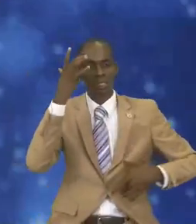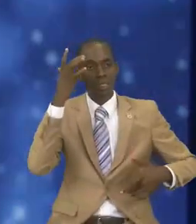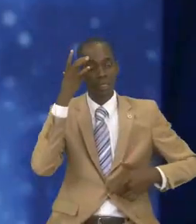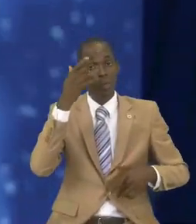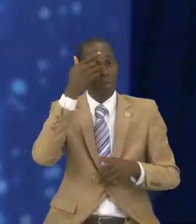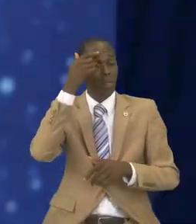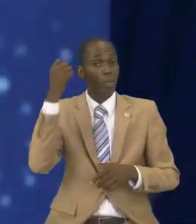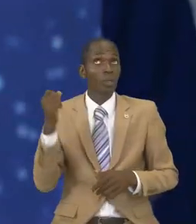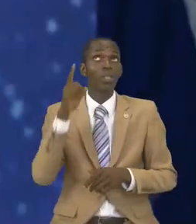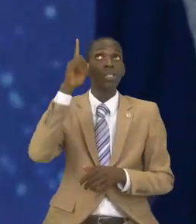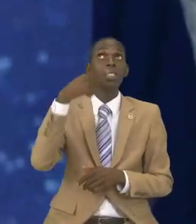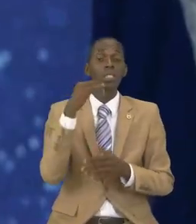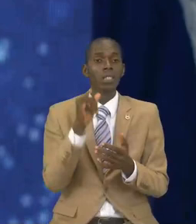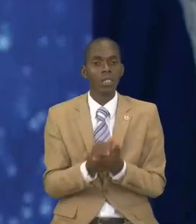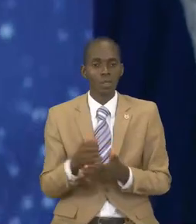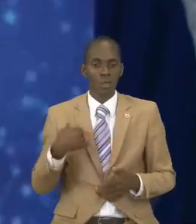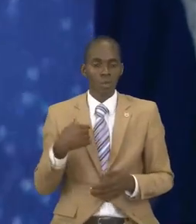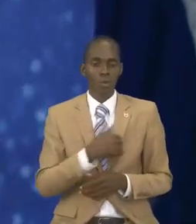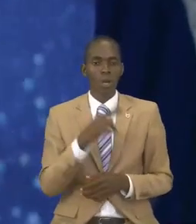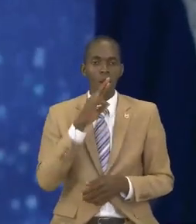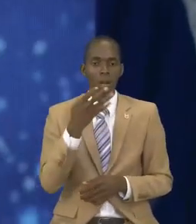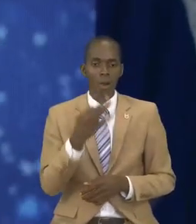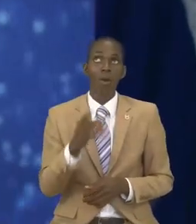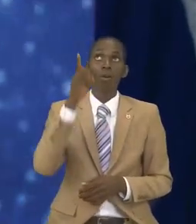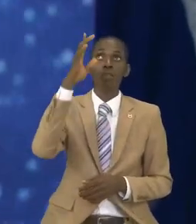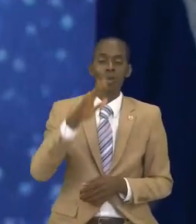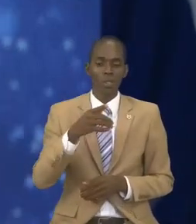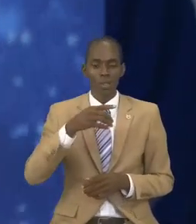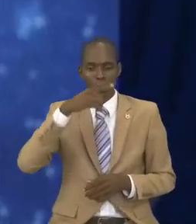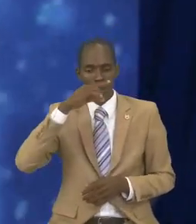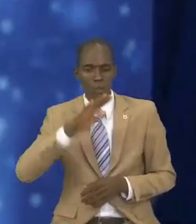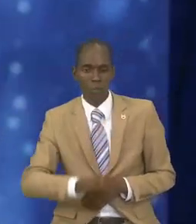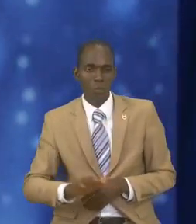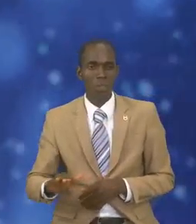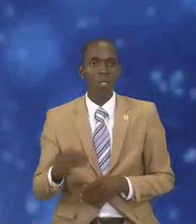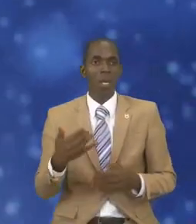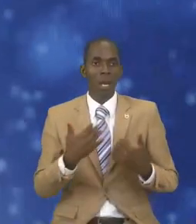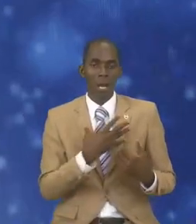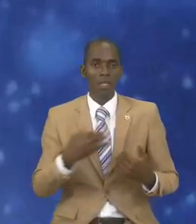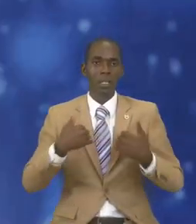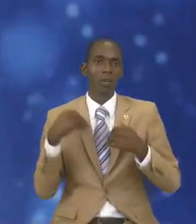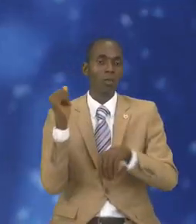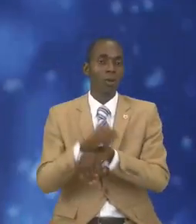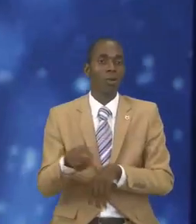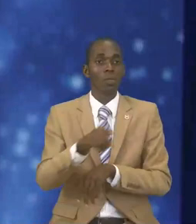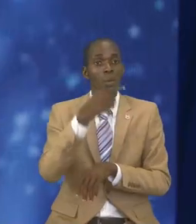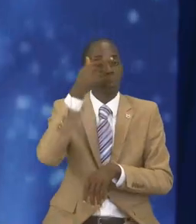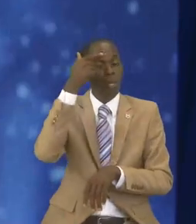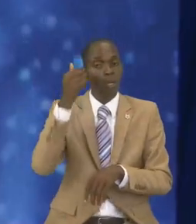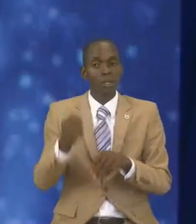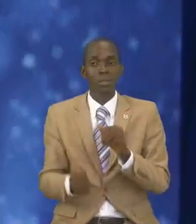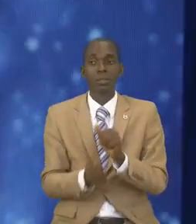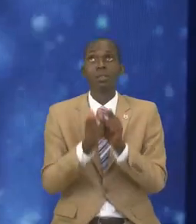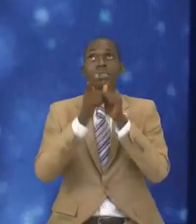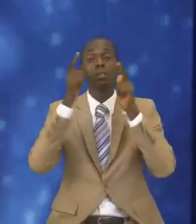maladie. Parce qu'il dit, vous êtes de Dieu, petits enfants, et vous les avez vaincus parce que celui qui est en